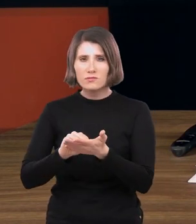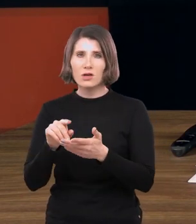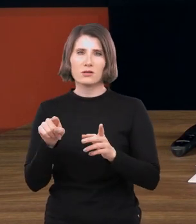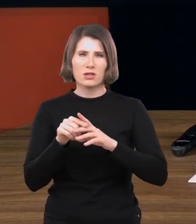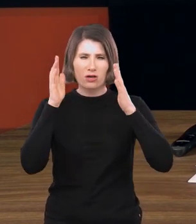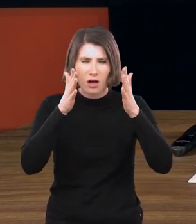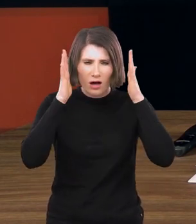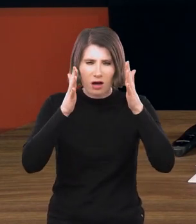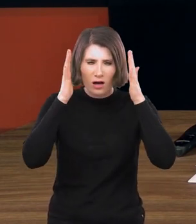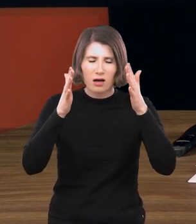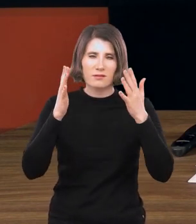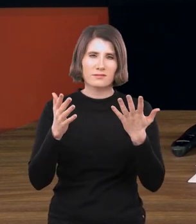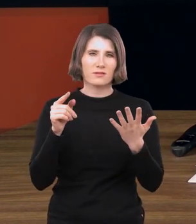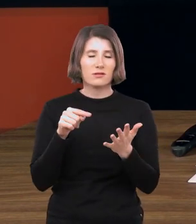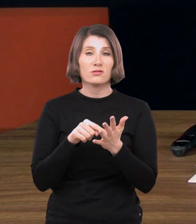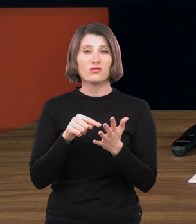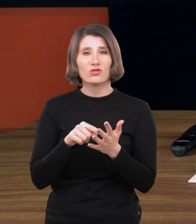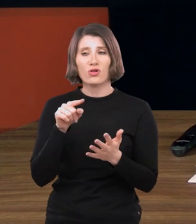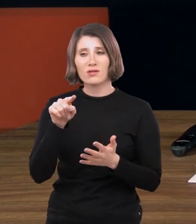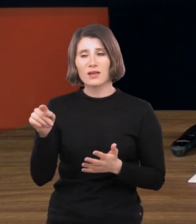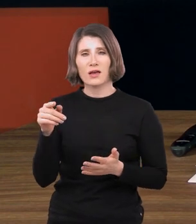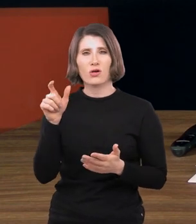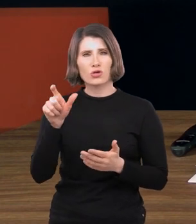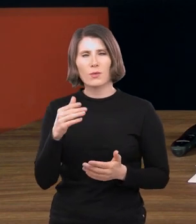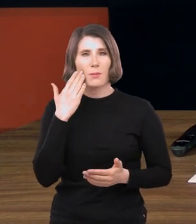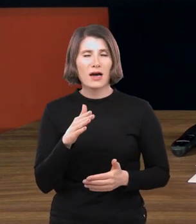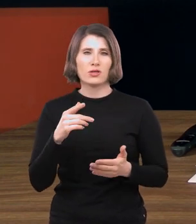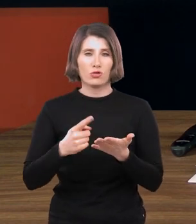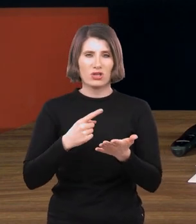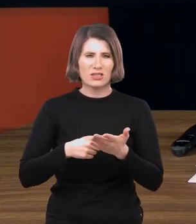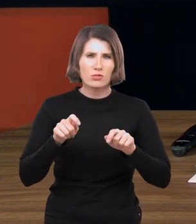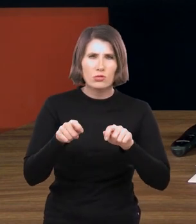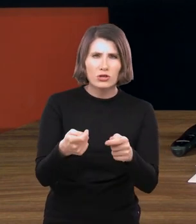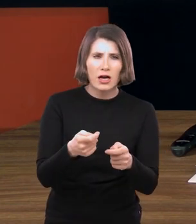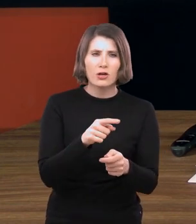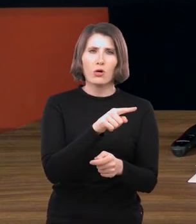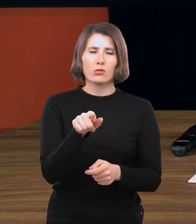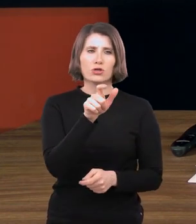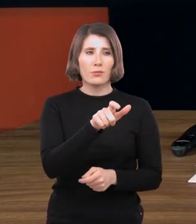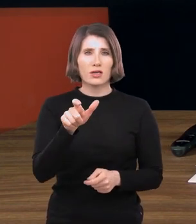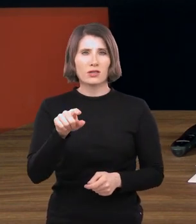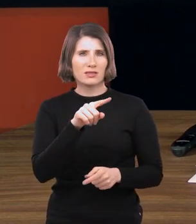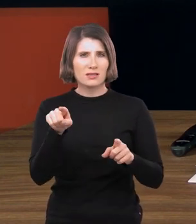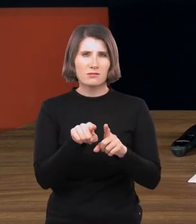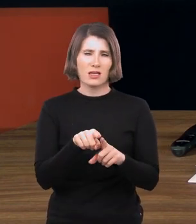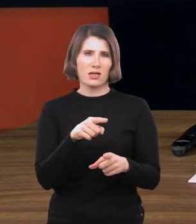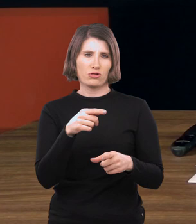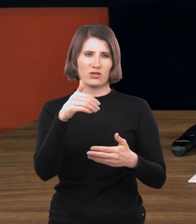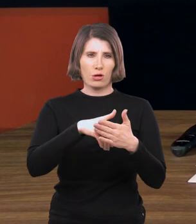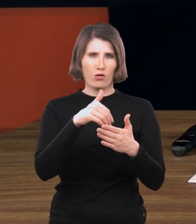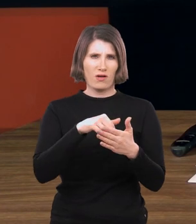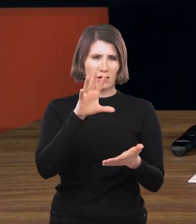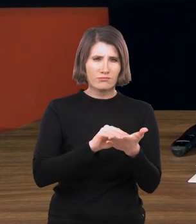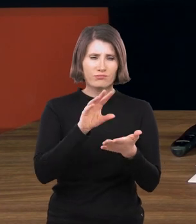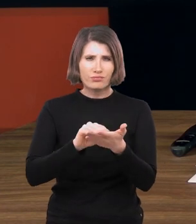bardzo charakterystyczne. Osoby te bardzo często wymuszały wręcz na innych stosowanie pewnych